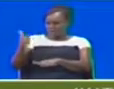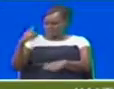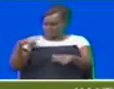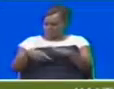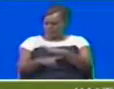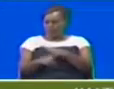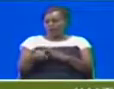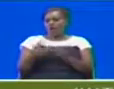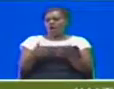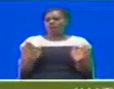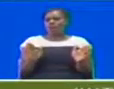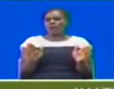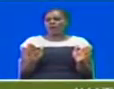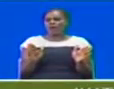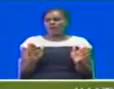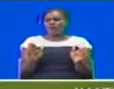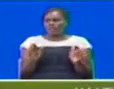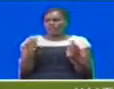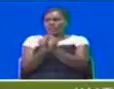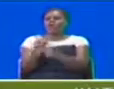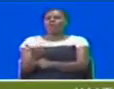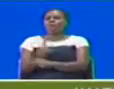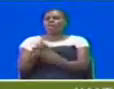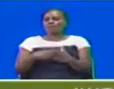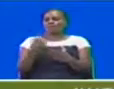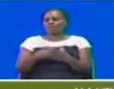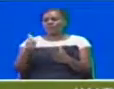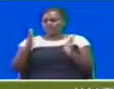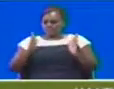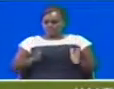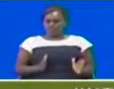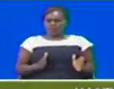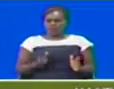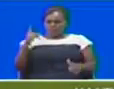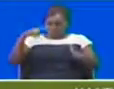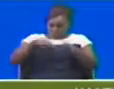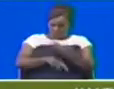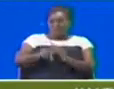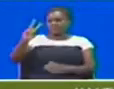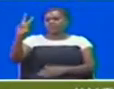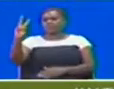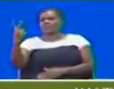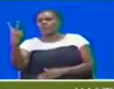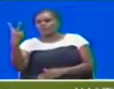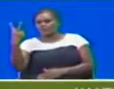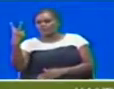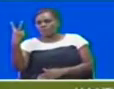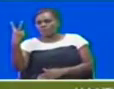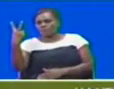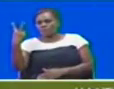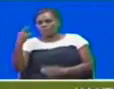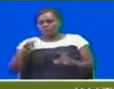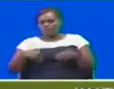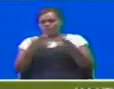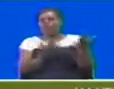kimiani bao la ufunguzi kunako dakika ya 10. Kisha mchezaji huyo akafunga bao la pili na kuipa timu